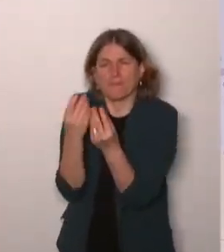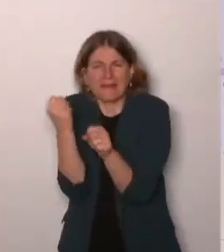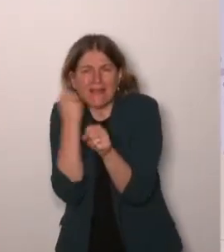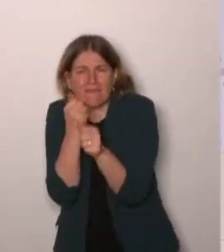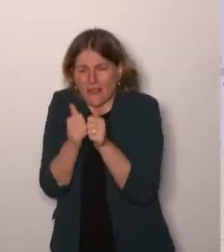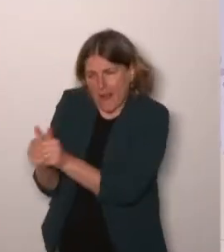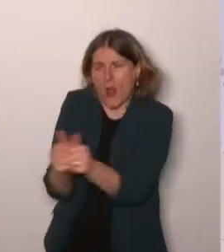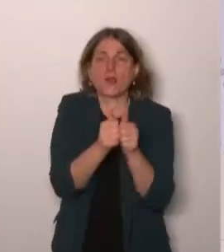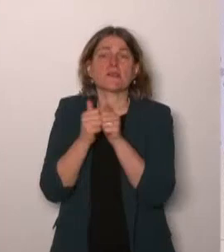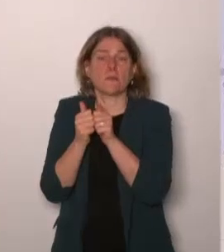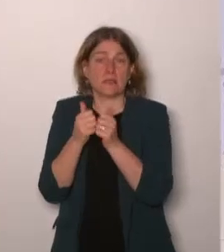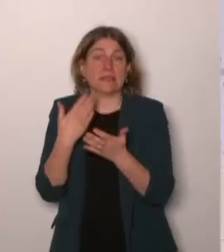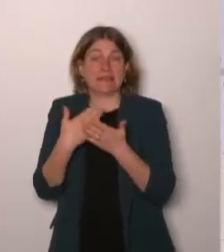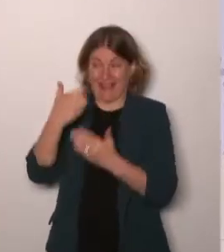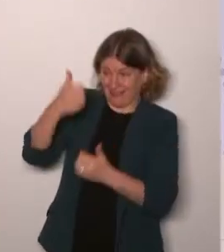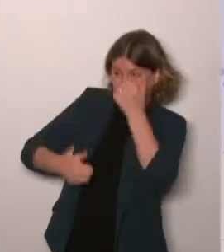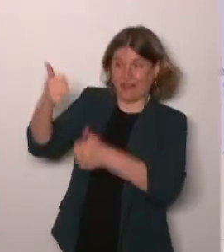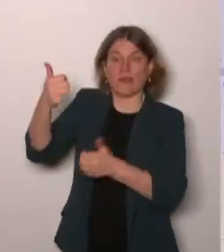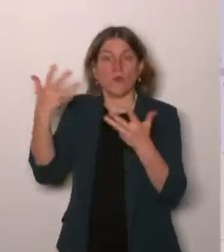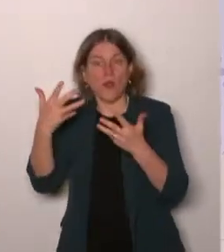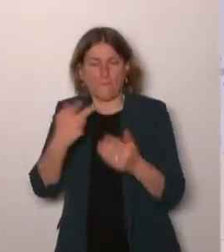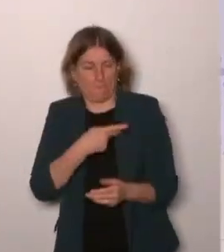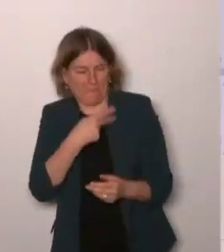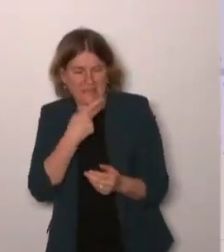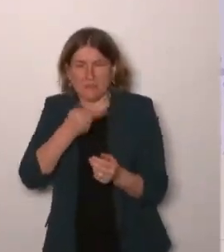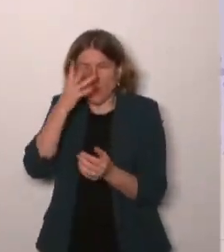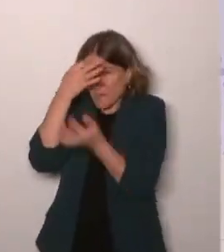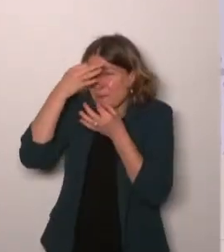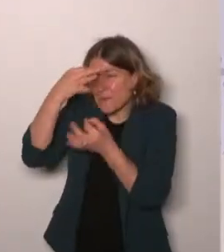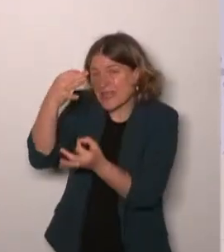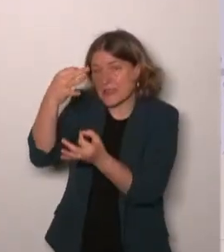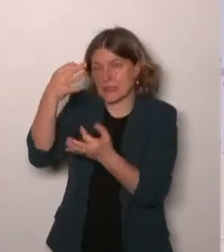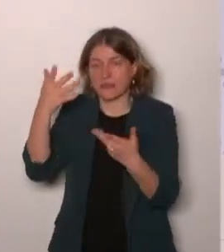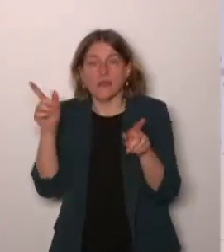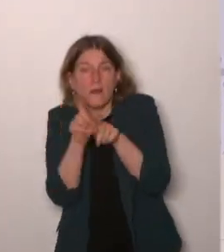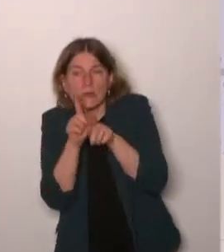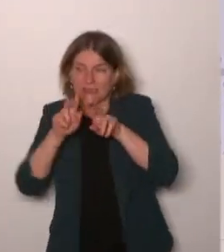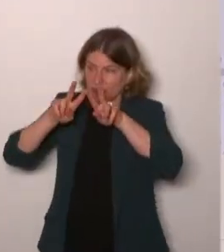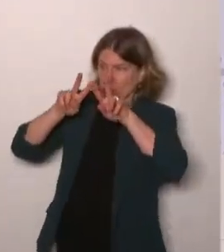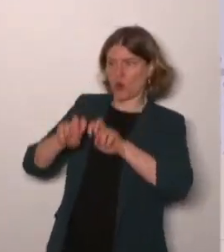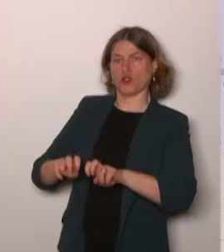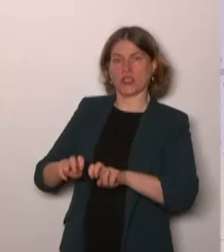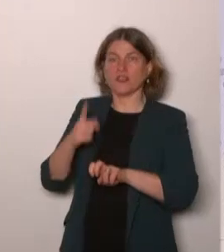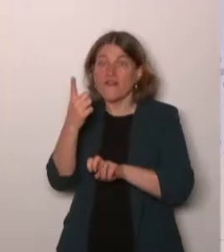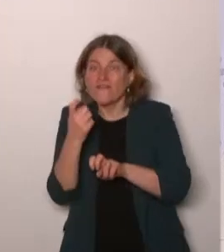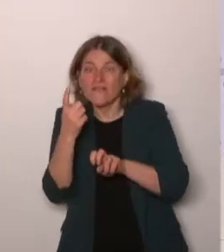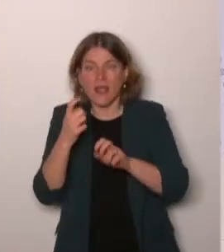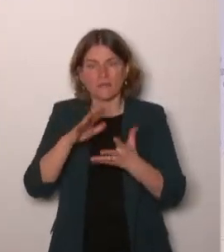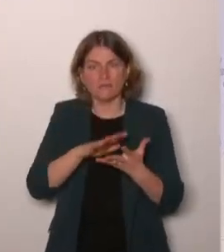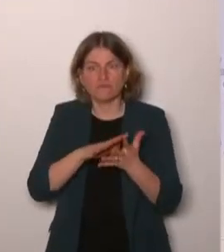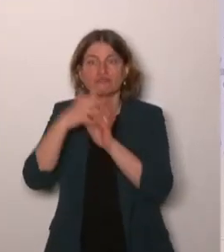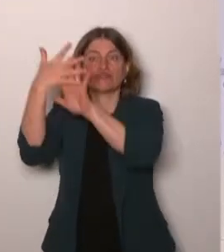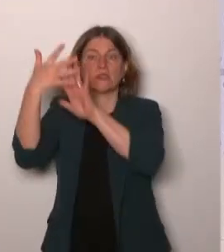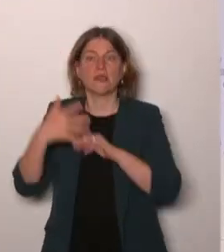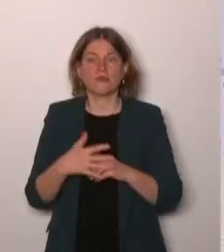sont les défis d'une médecine de précision avec des recherches multicentriques de plus en plus nombreuses. Ce sont les